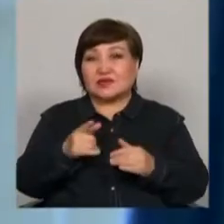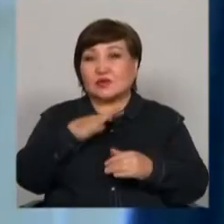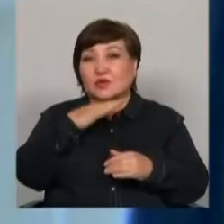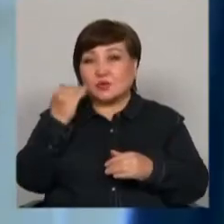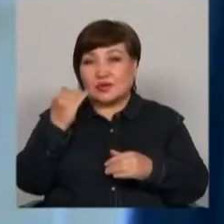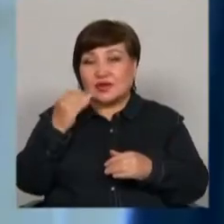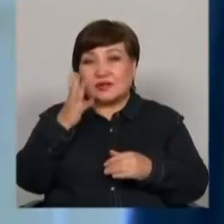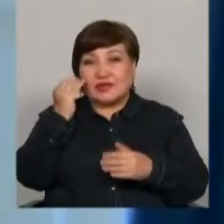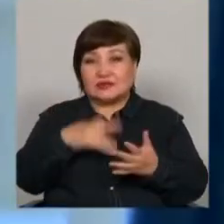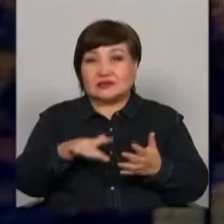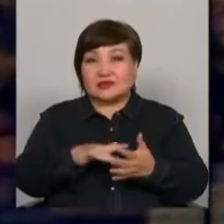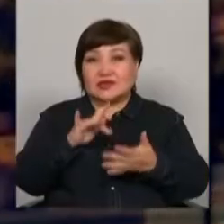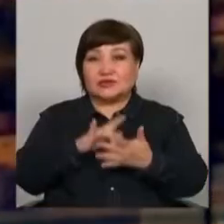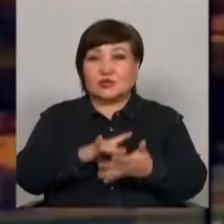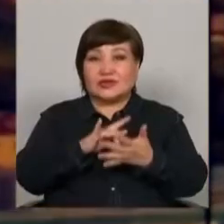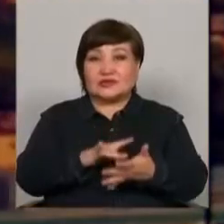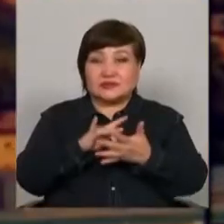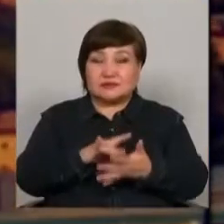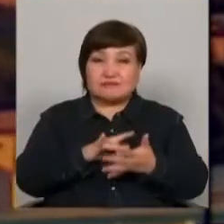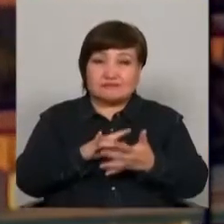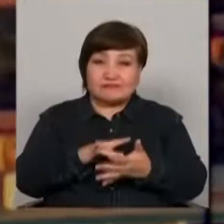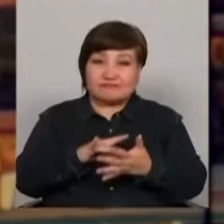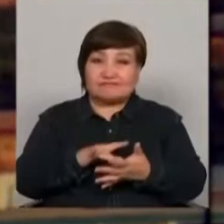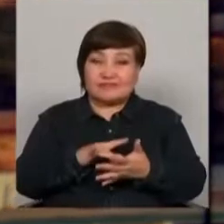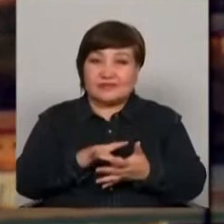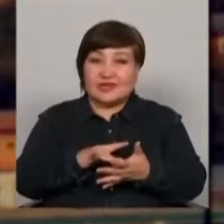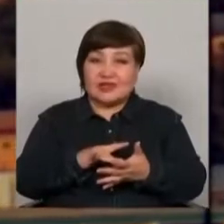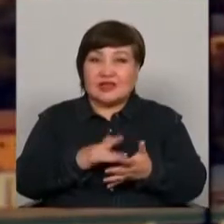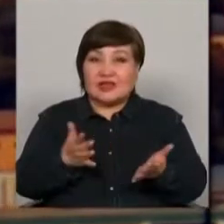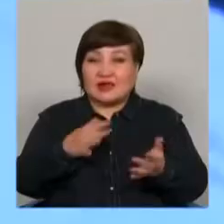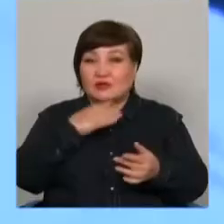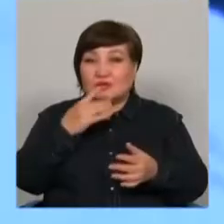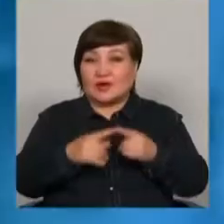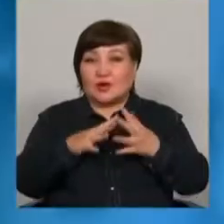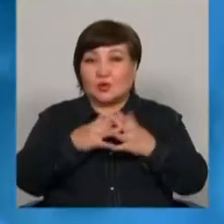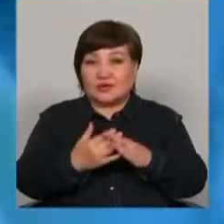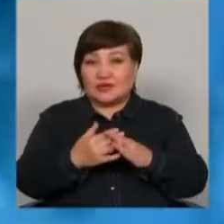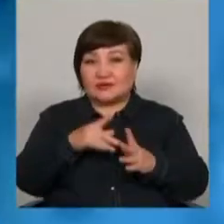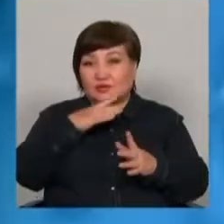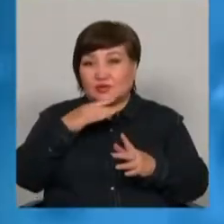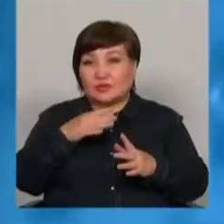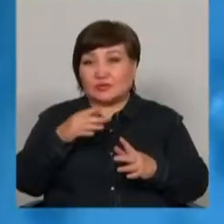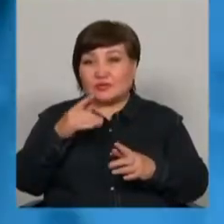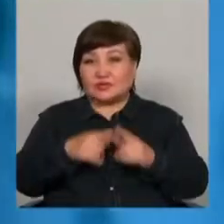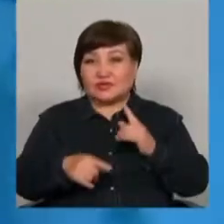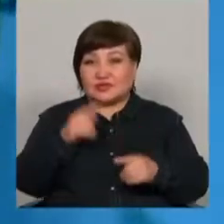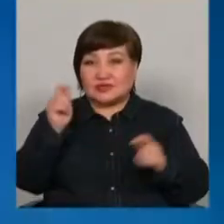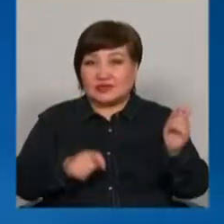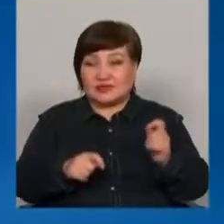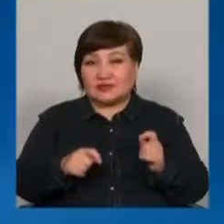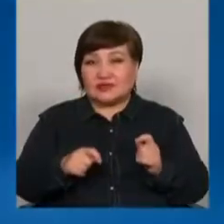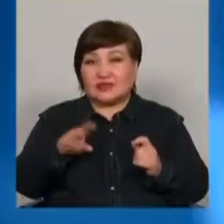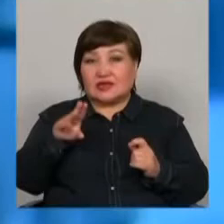жаңағы туризм деп жаңағы министр айтып кеткендей, ауылдан көп туған туысқан келеді, той-томалаққа барады. Сөйтіп,